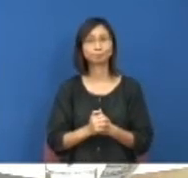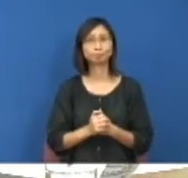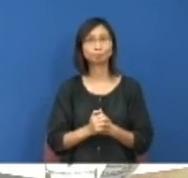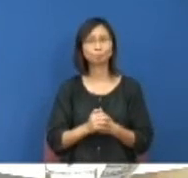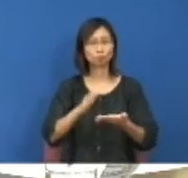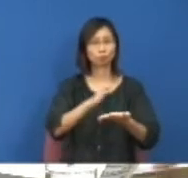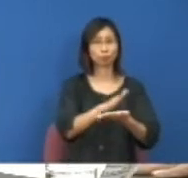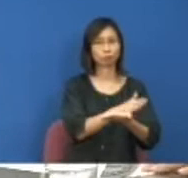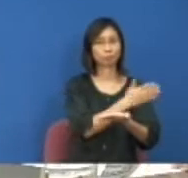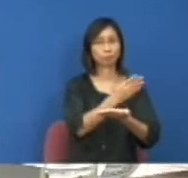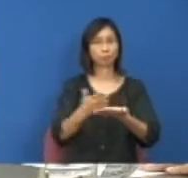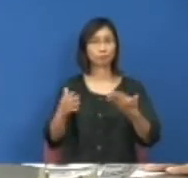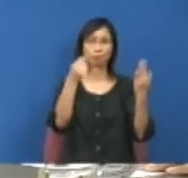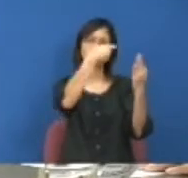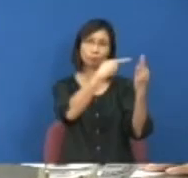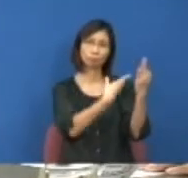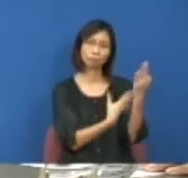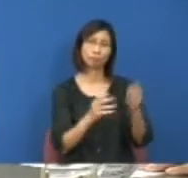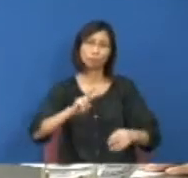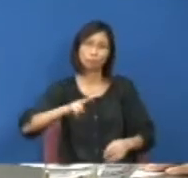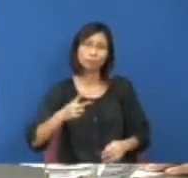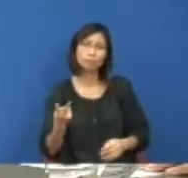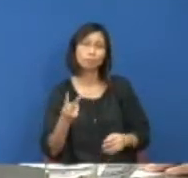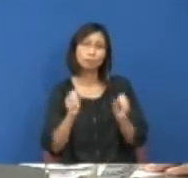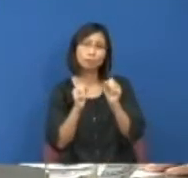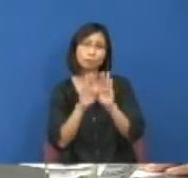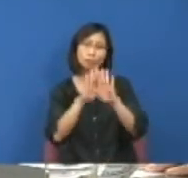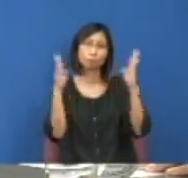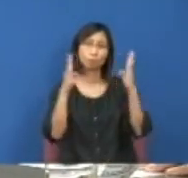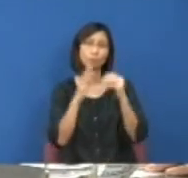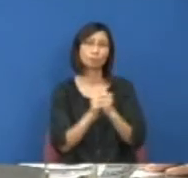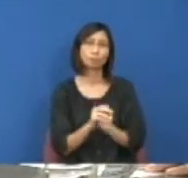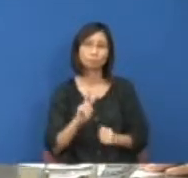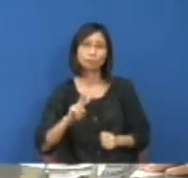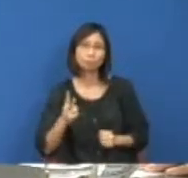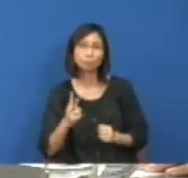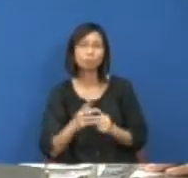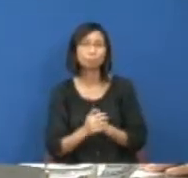分配制度的改變開始萌芽了之後，是產生這個